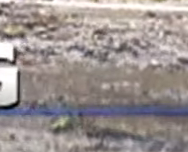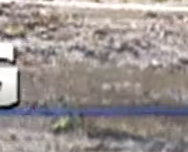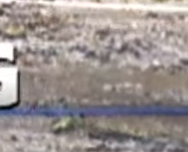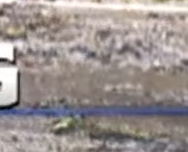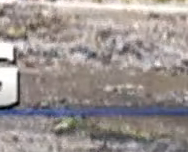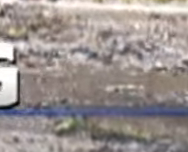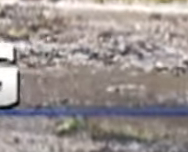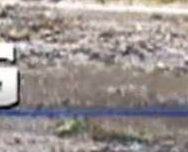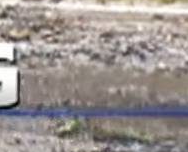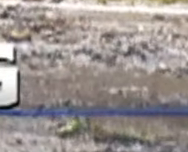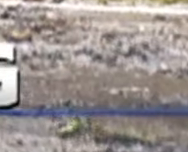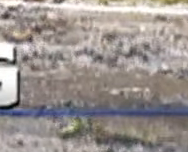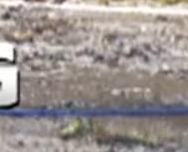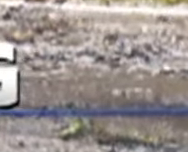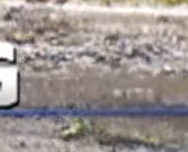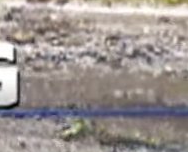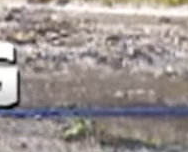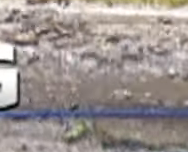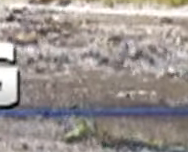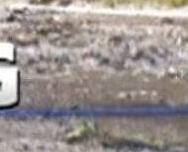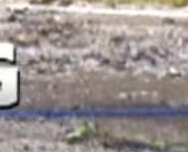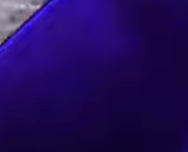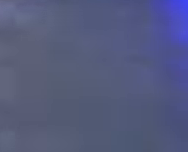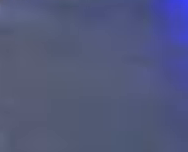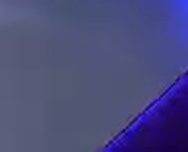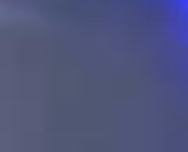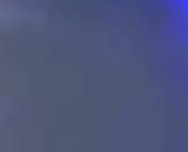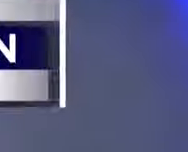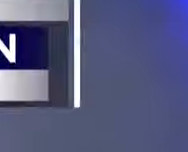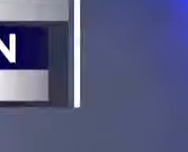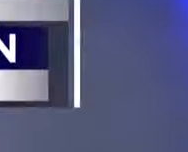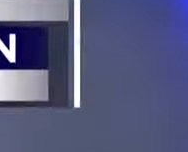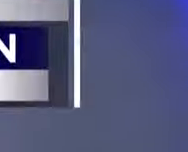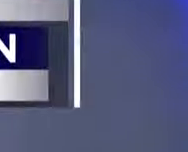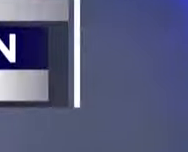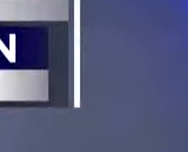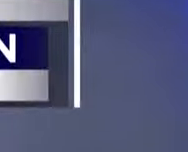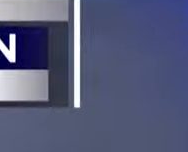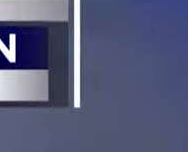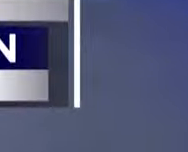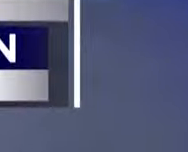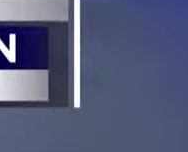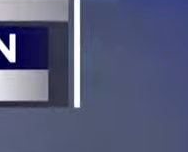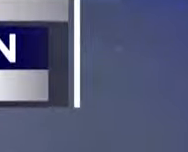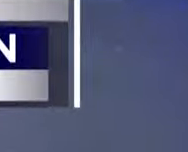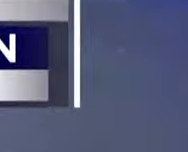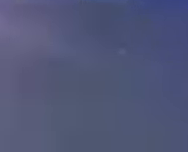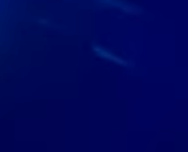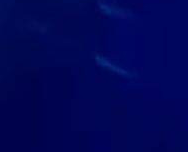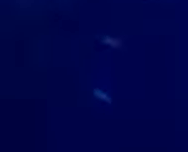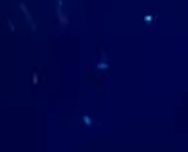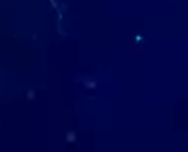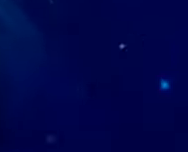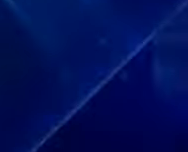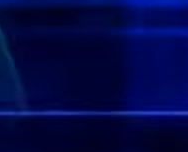aksidente na yan, abangan maya-maya lamang. Bagal na gabi, Pilipinas. Sa frontline tonight,